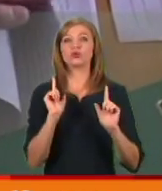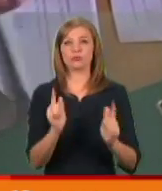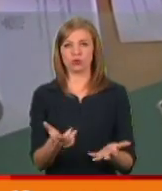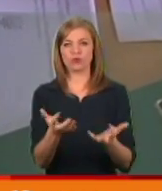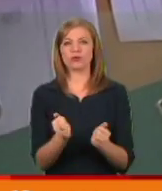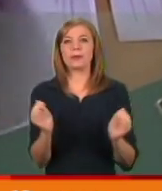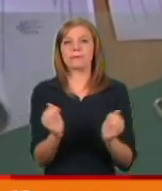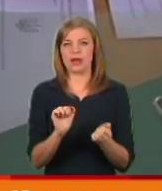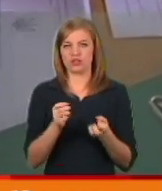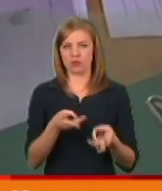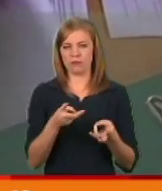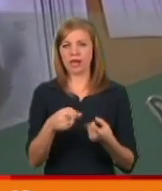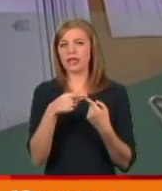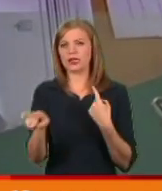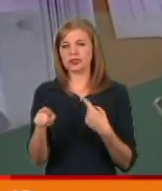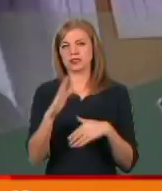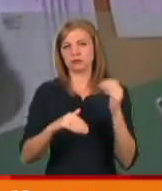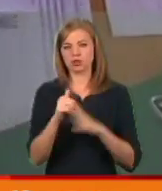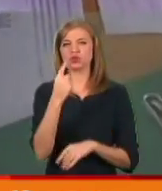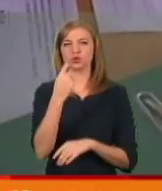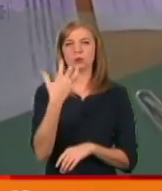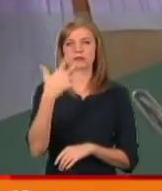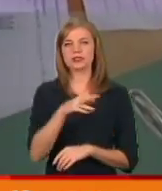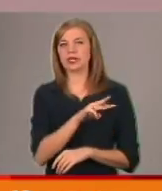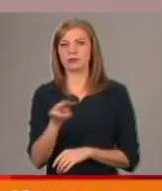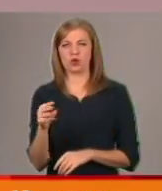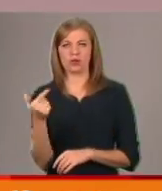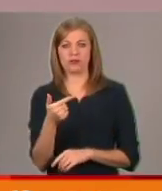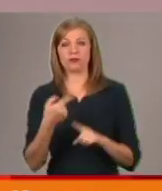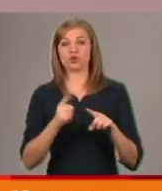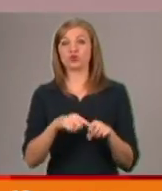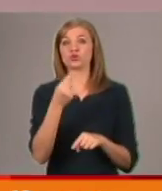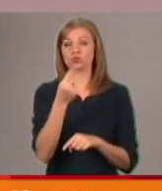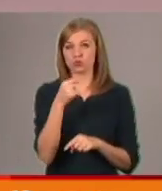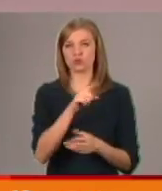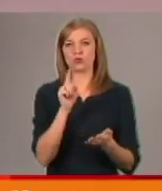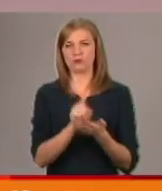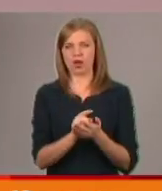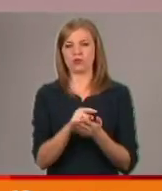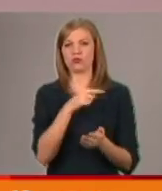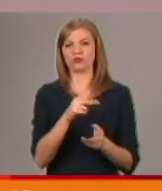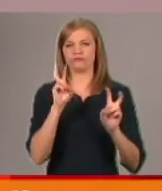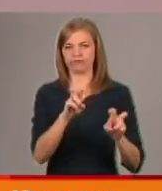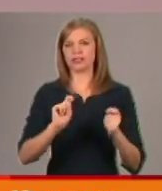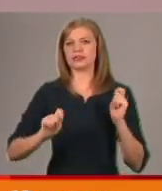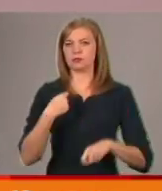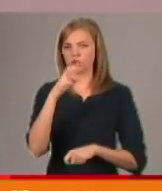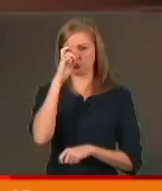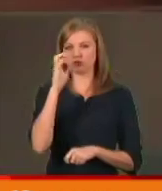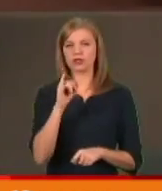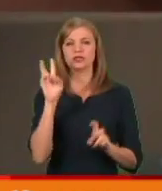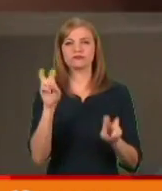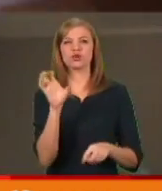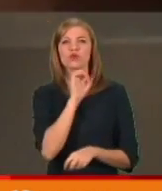отримати менше палива. Різниця становила майже 150 мільйонів гривень. Цю суму НАБУ і САП мають за прямий збиток державі. І саме в